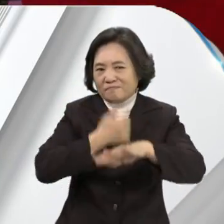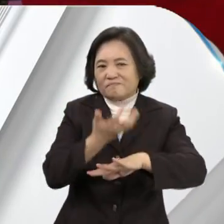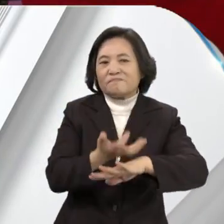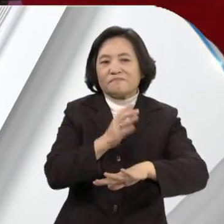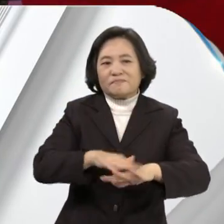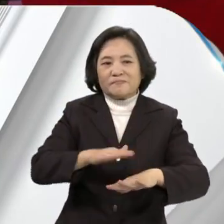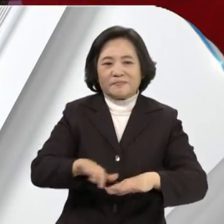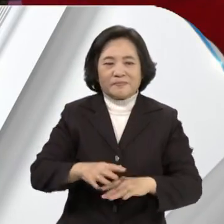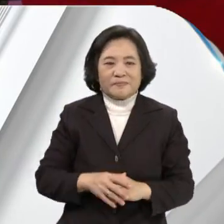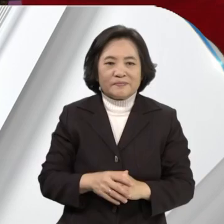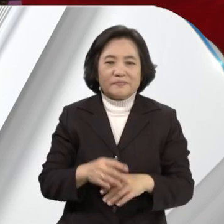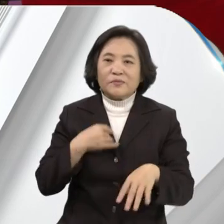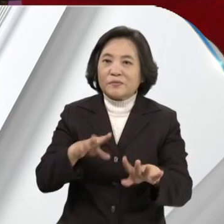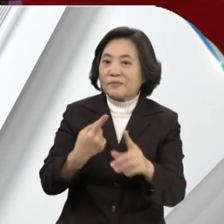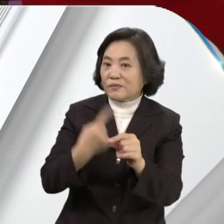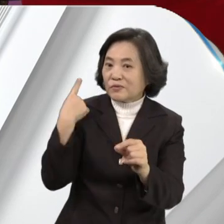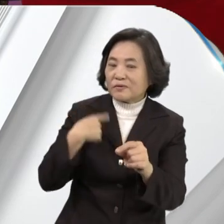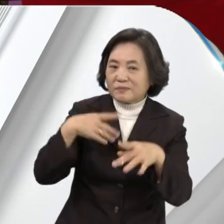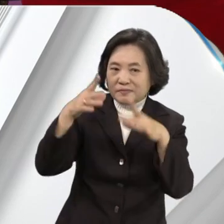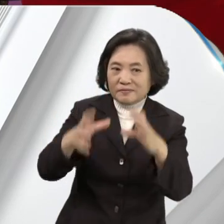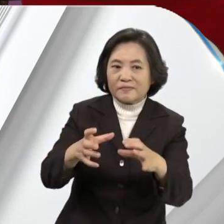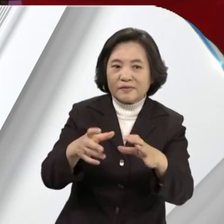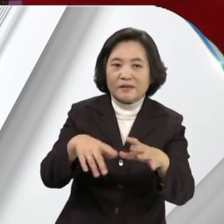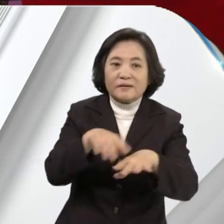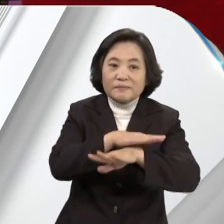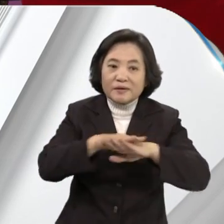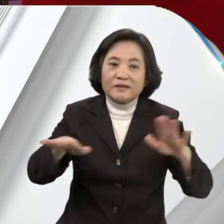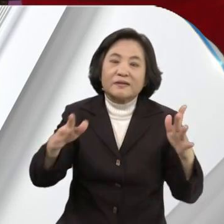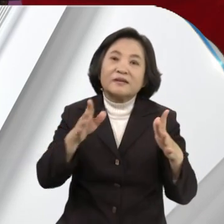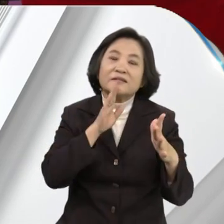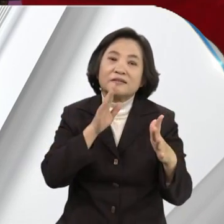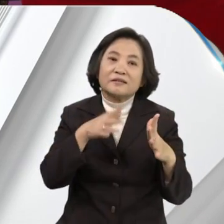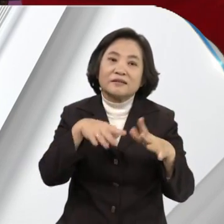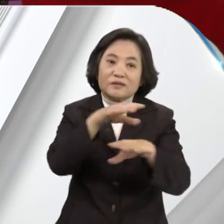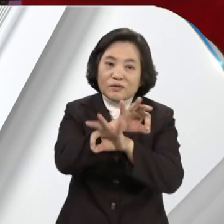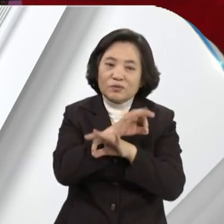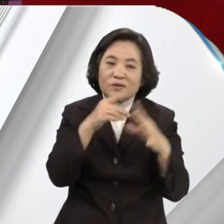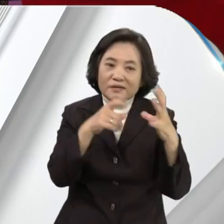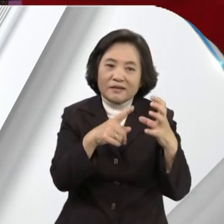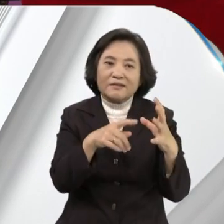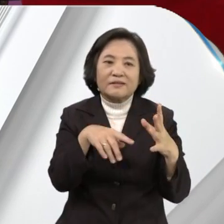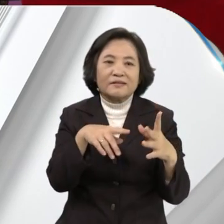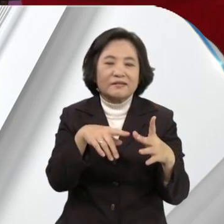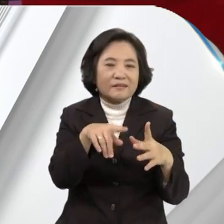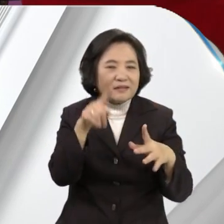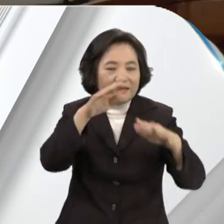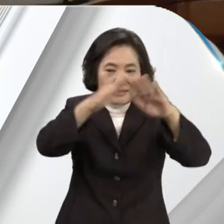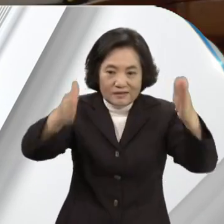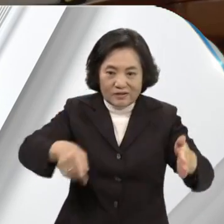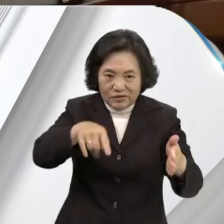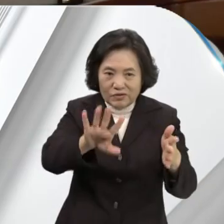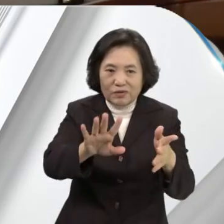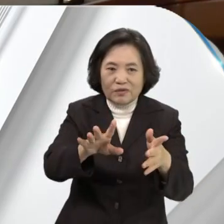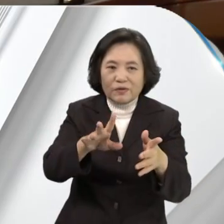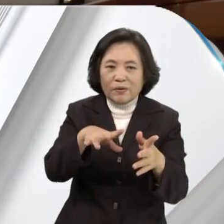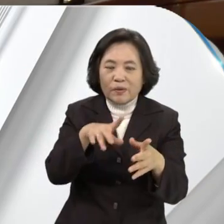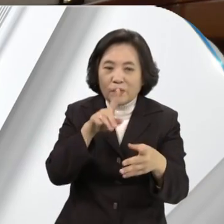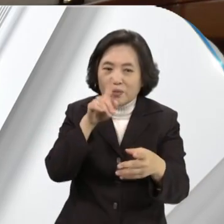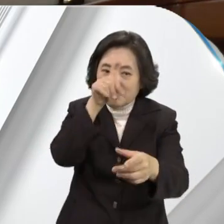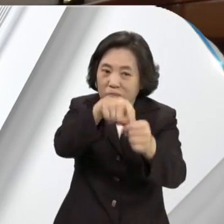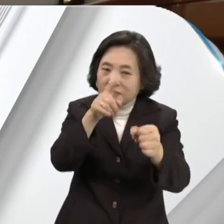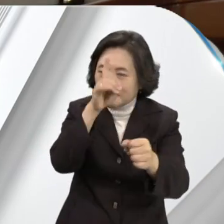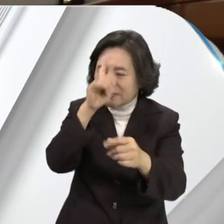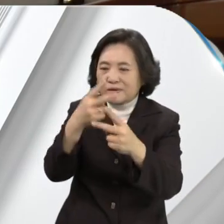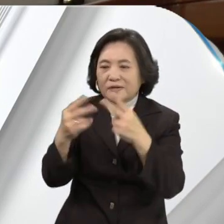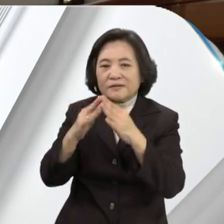已经在去年也成立了平安学堂，那最主要目的也让我们这个客家的乡